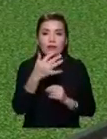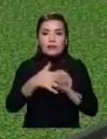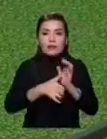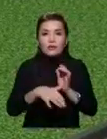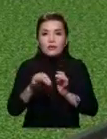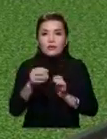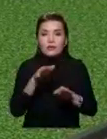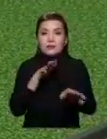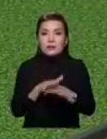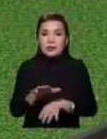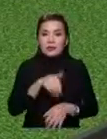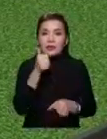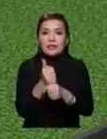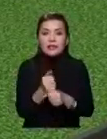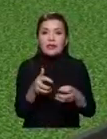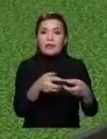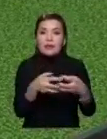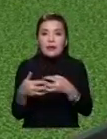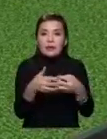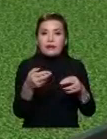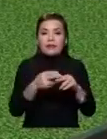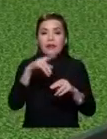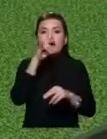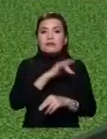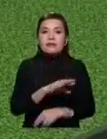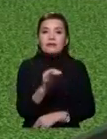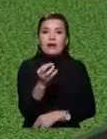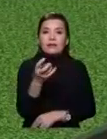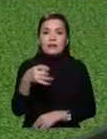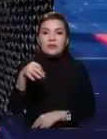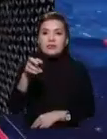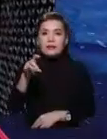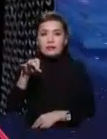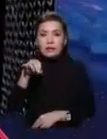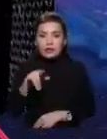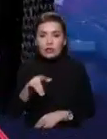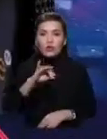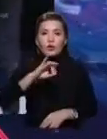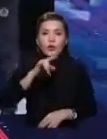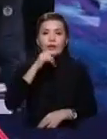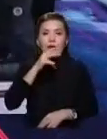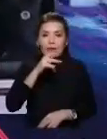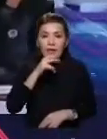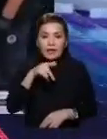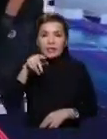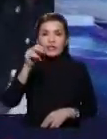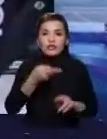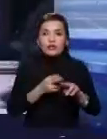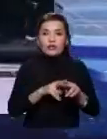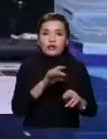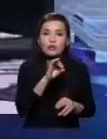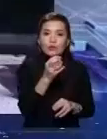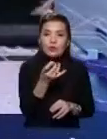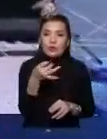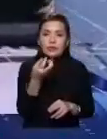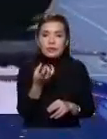өтті. Кештің басты жекпе-жегінде қазақстандық файтер Дастан Амангелді мен оңтүстік Кореядан келген чемпион Ю Су